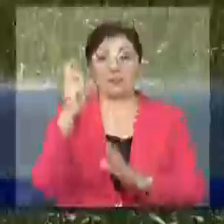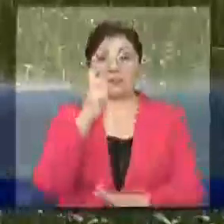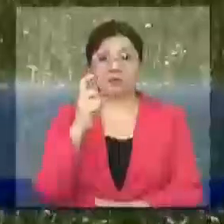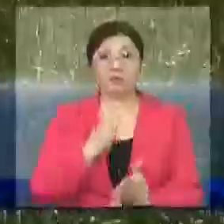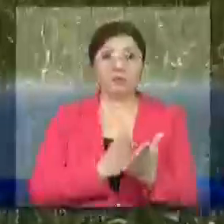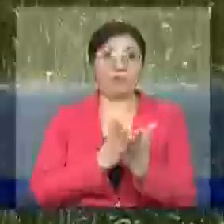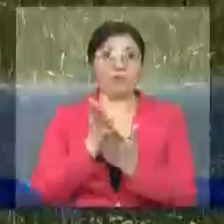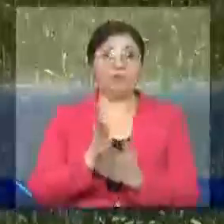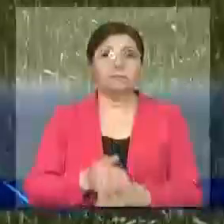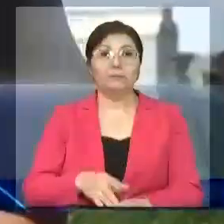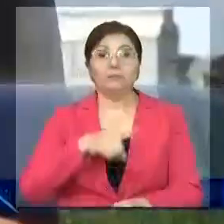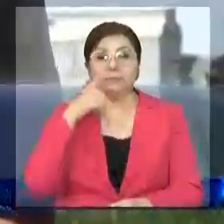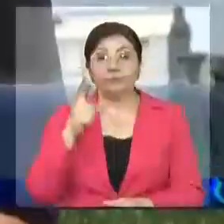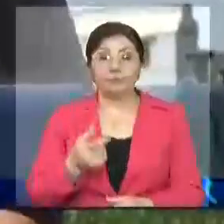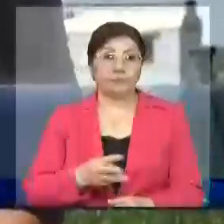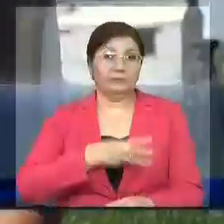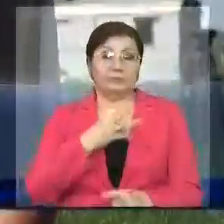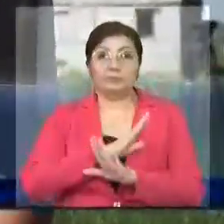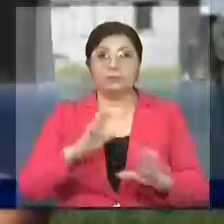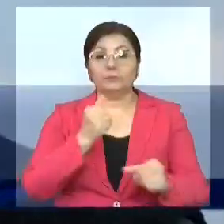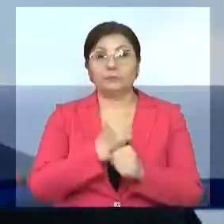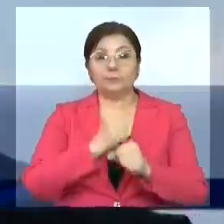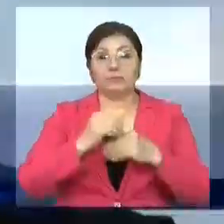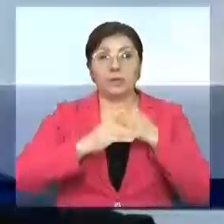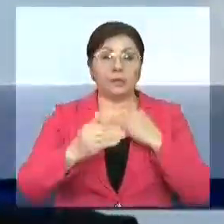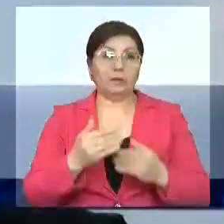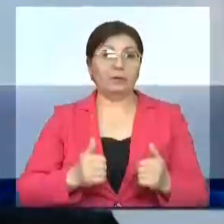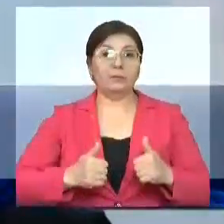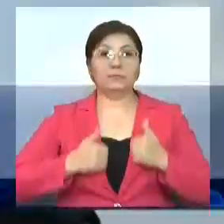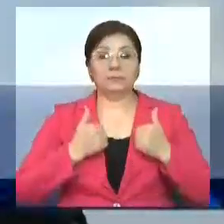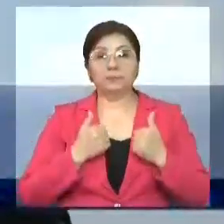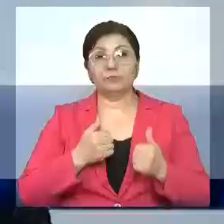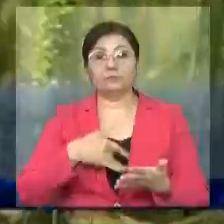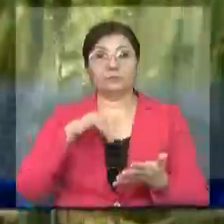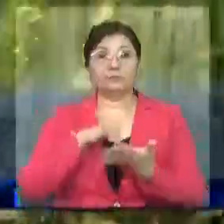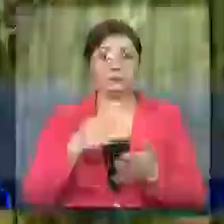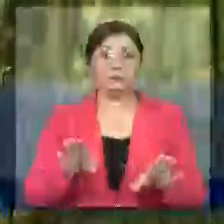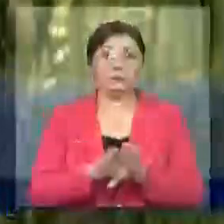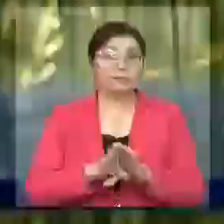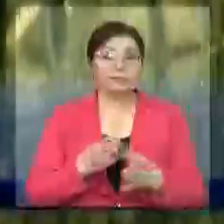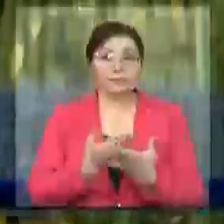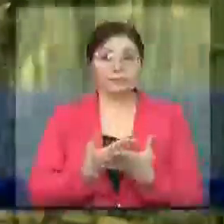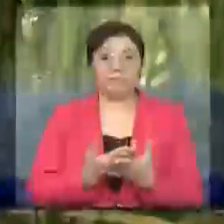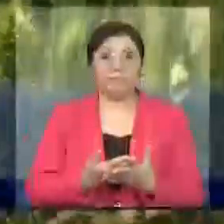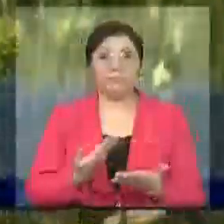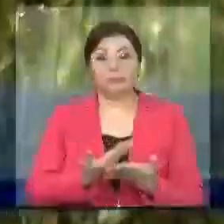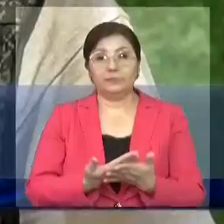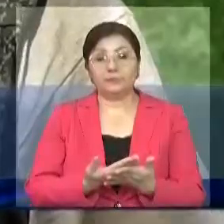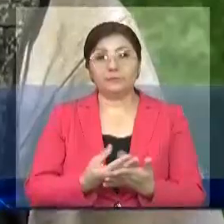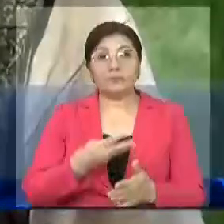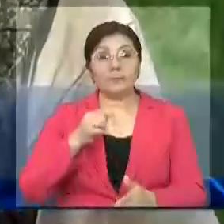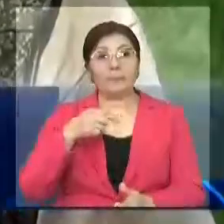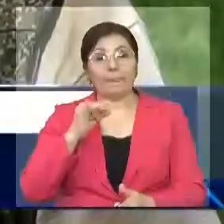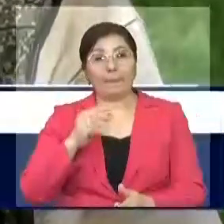сельскохозяйственном направлении. Молодежь не горит желанием работать в поле и стремится в город, но это не касается Михаила, который твердо намерен продолжить семейное дело. У